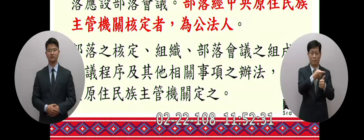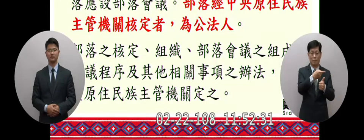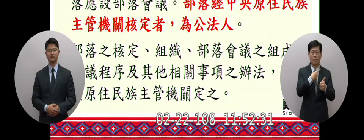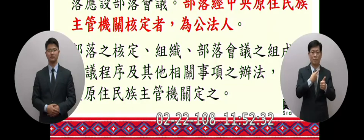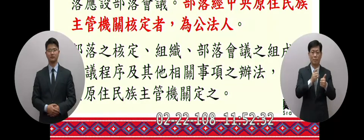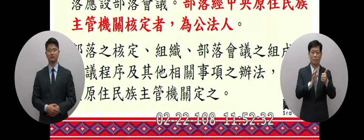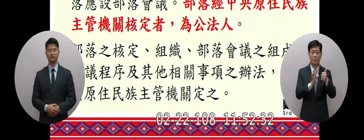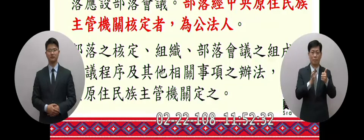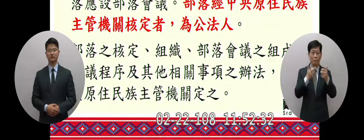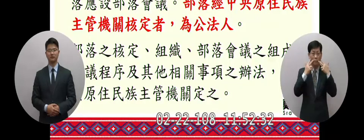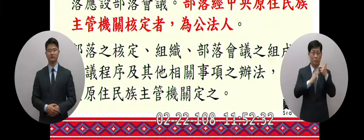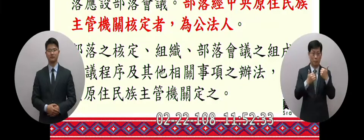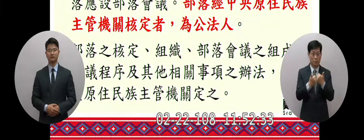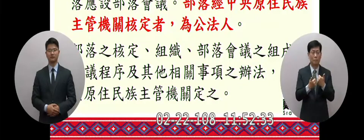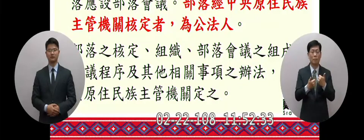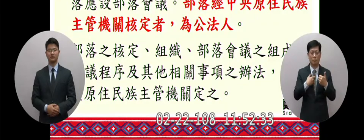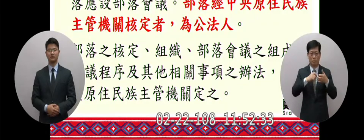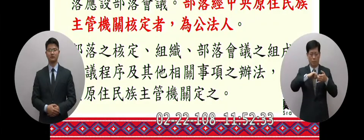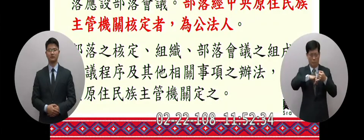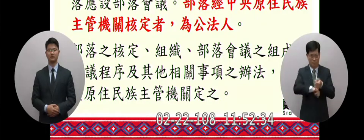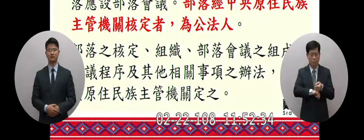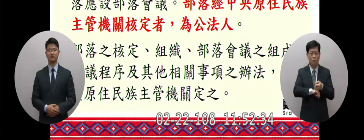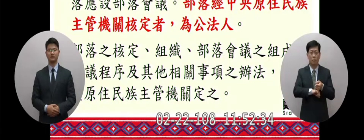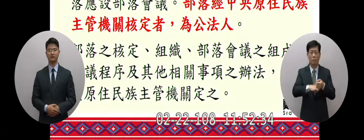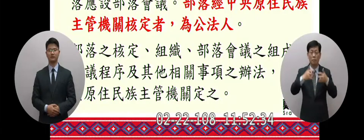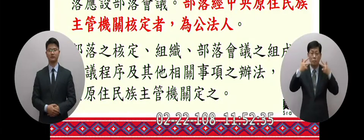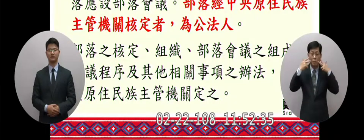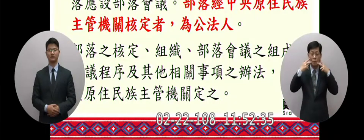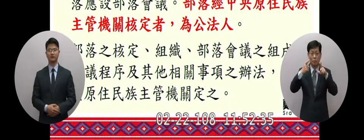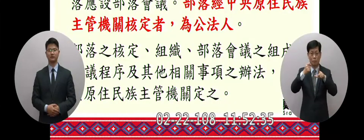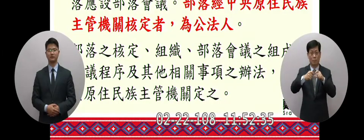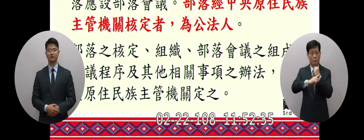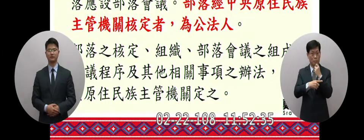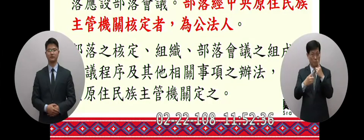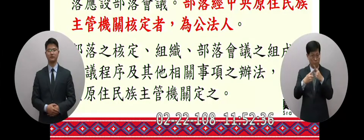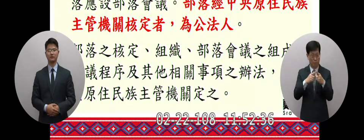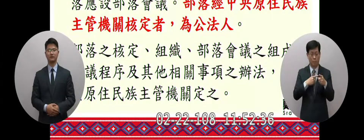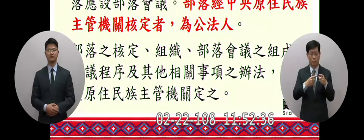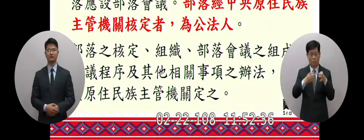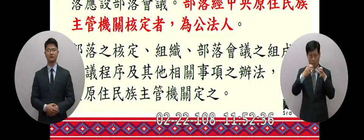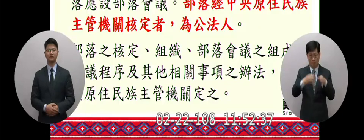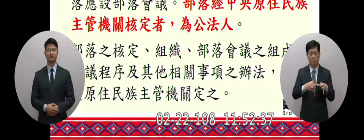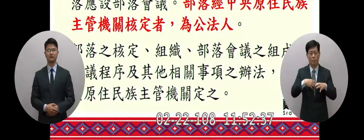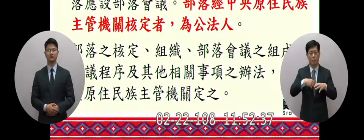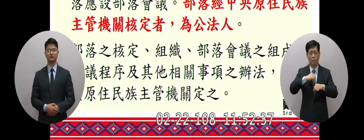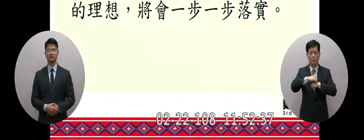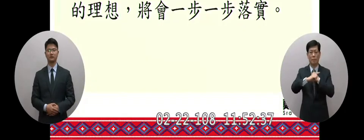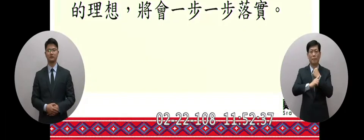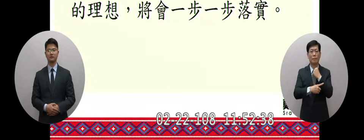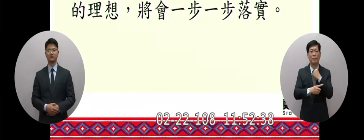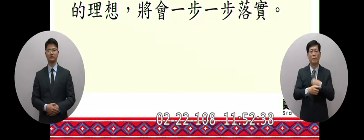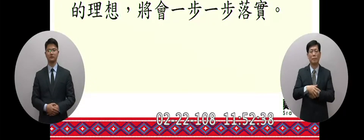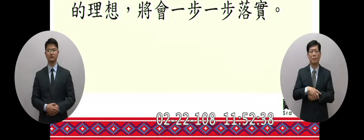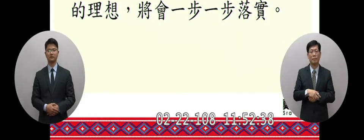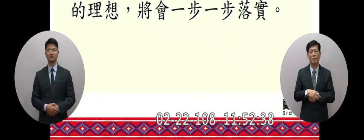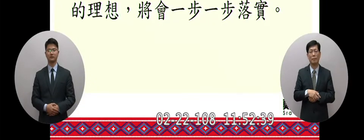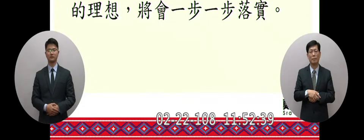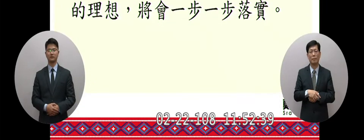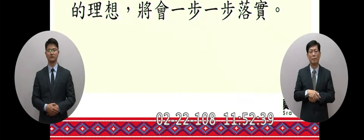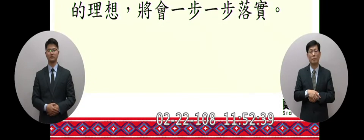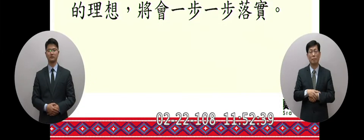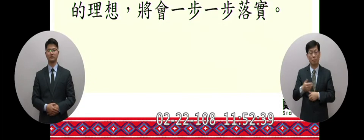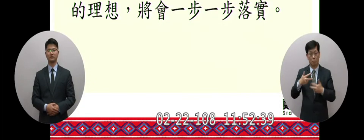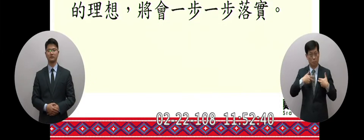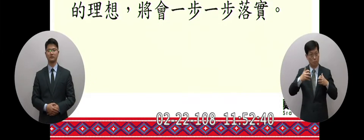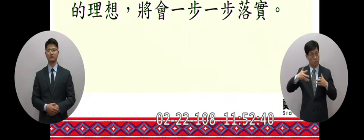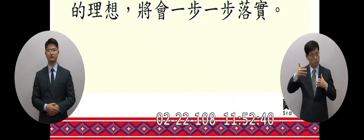会要订部落公法人的设置办法，啊，部落公法人的设置办法。这个